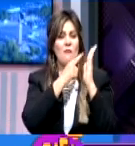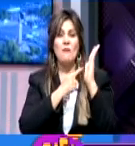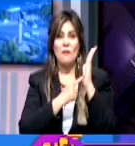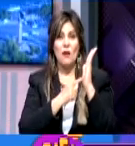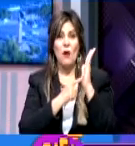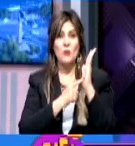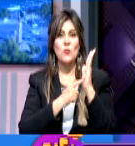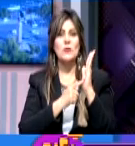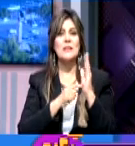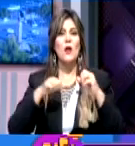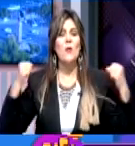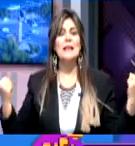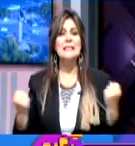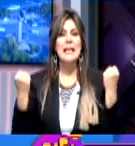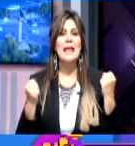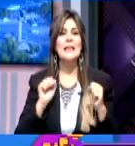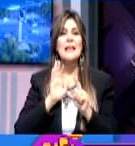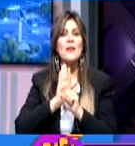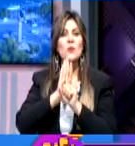المعاقين الصادر سنة